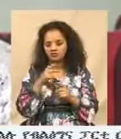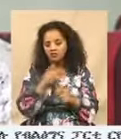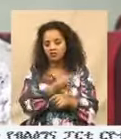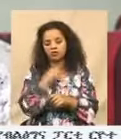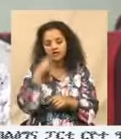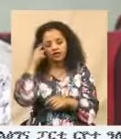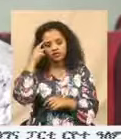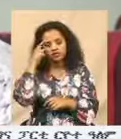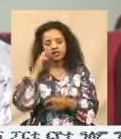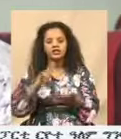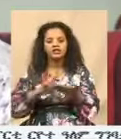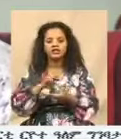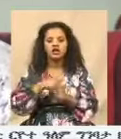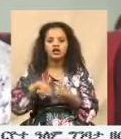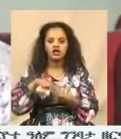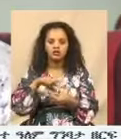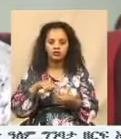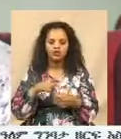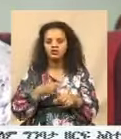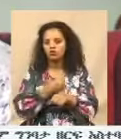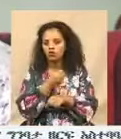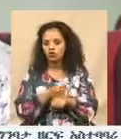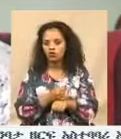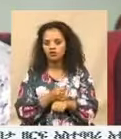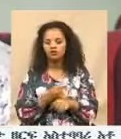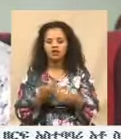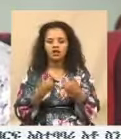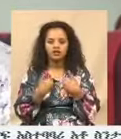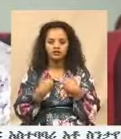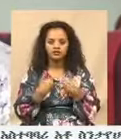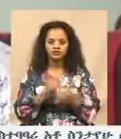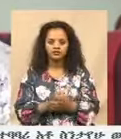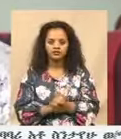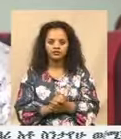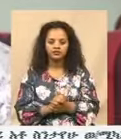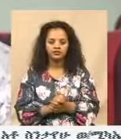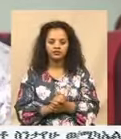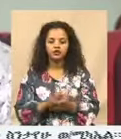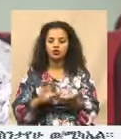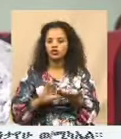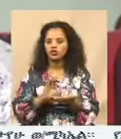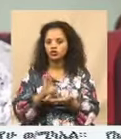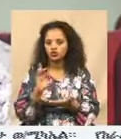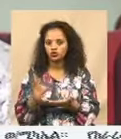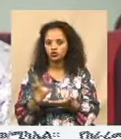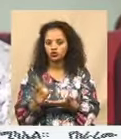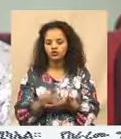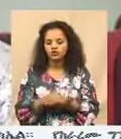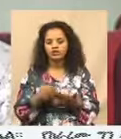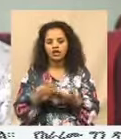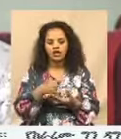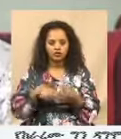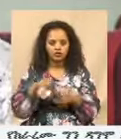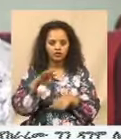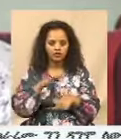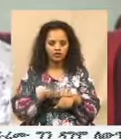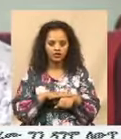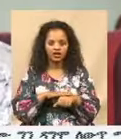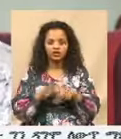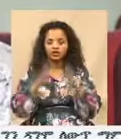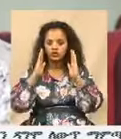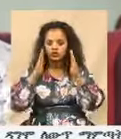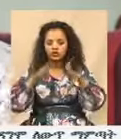እናስባለን። ዩኒቨርሲቲ አካባቢዎች፣ ተቋማት፣ አንዳንድ ቴክኒክ ኮሌጆች ምናምኖች እነዚህ አካባቢዎች ላይ